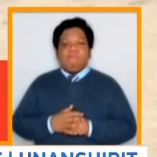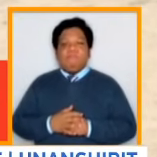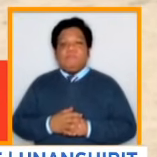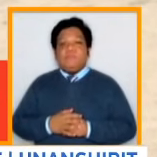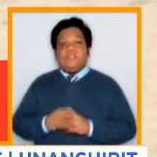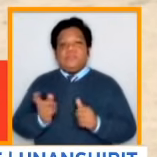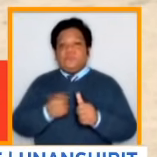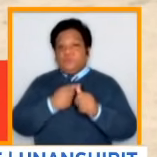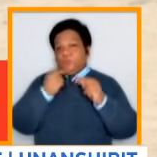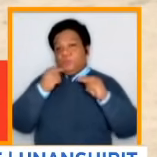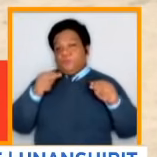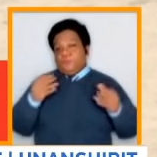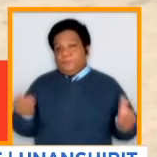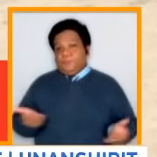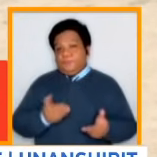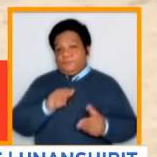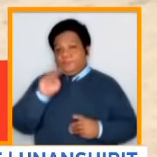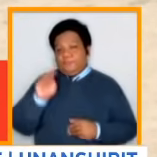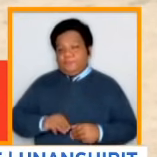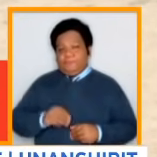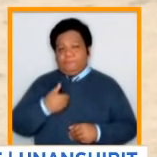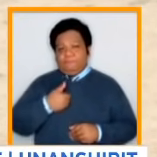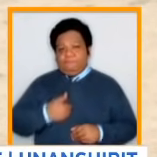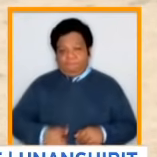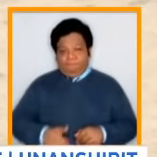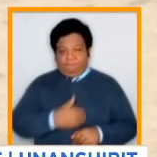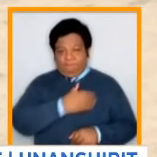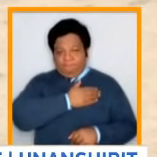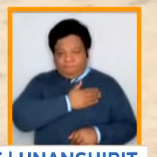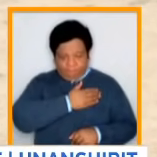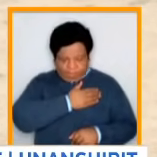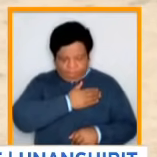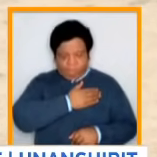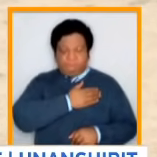mula rito sa Maynila, May Bermudez, Buong Puso para sa Pilipino.